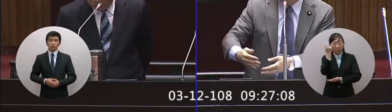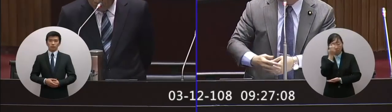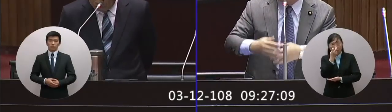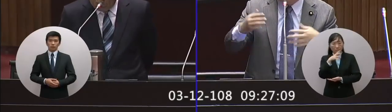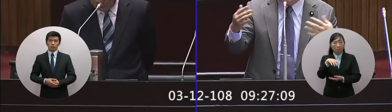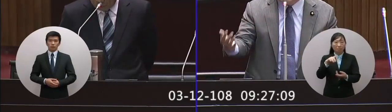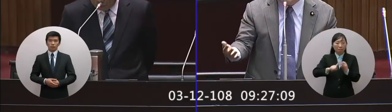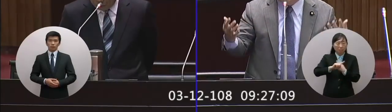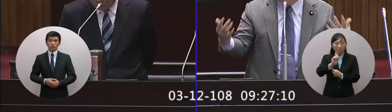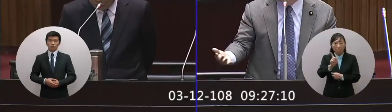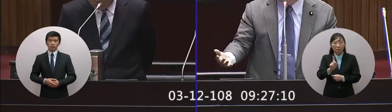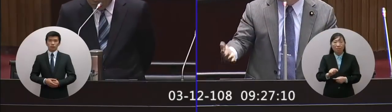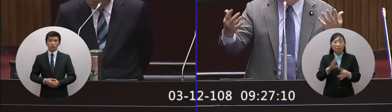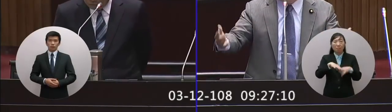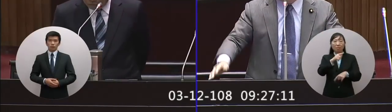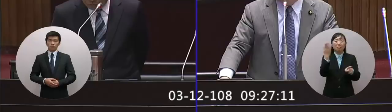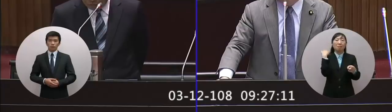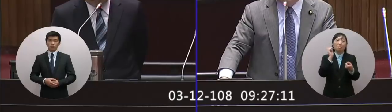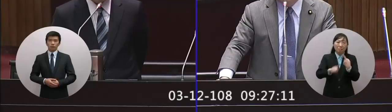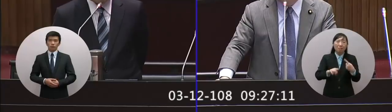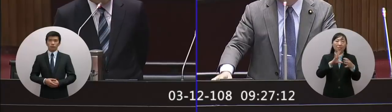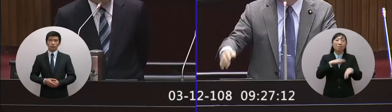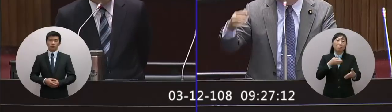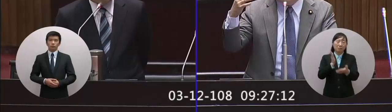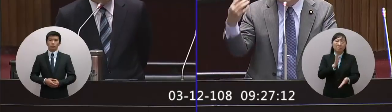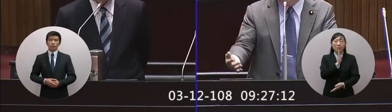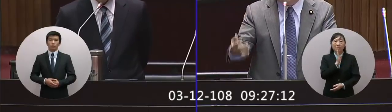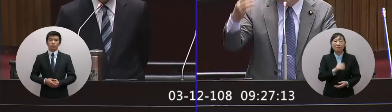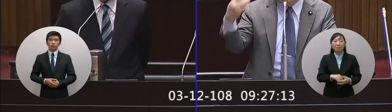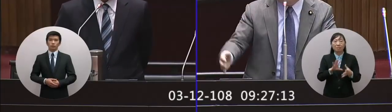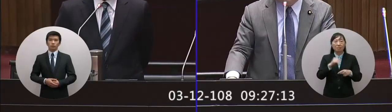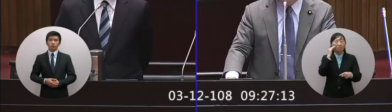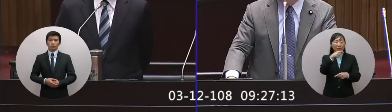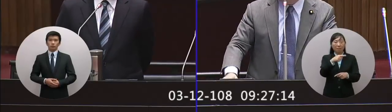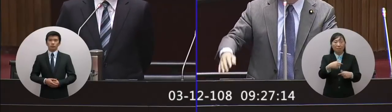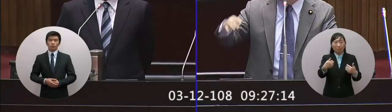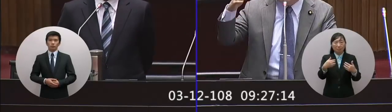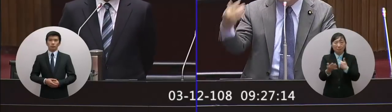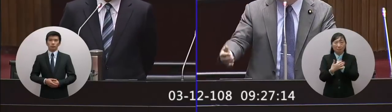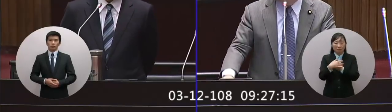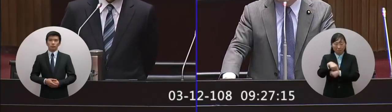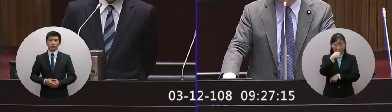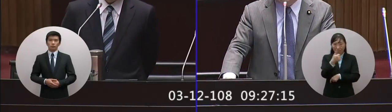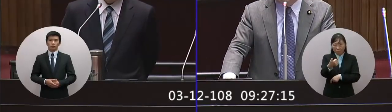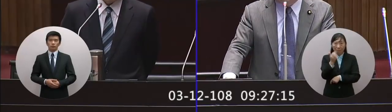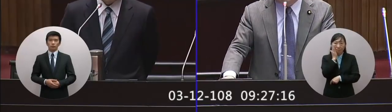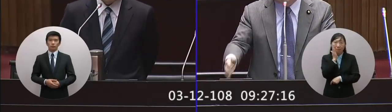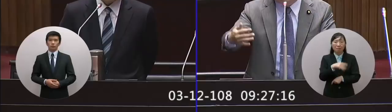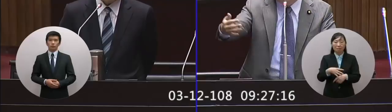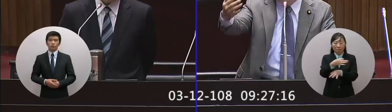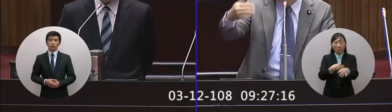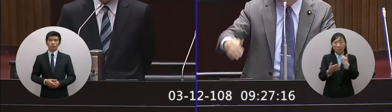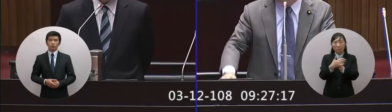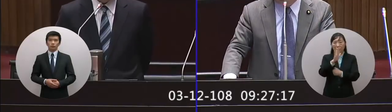合理。事实上，第八届的案就是不合理，所以他才不会通过啊。如果第八届的案对台湾非常方便，觉得真的能够拼经济的